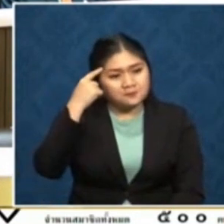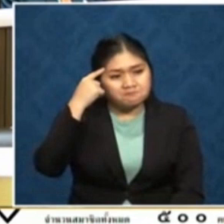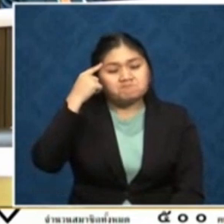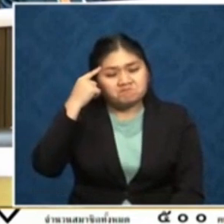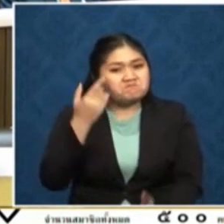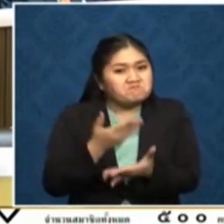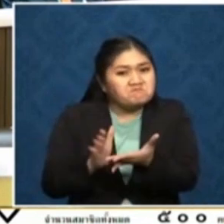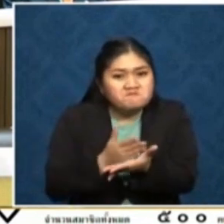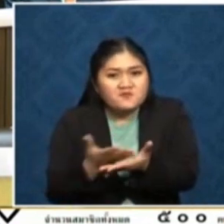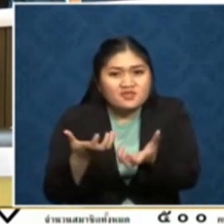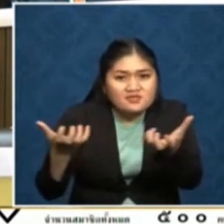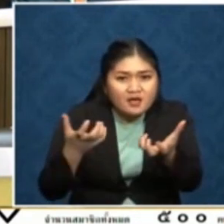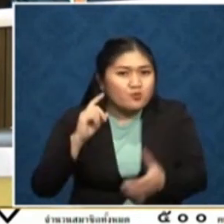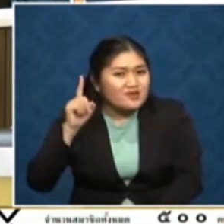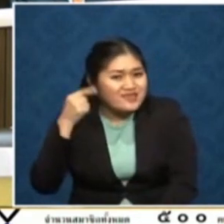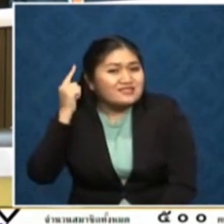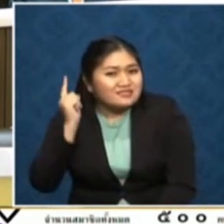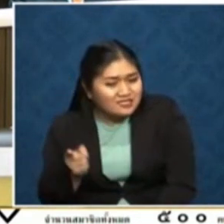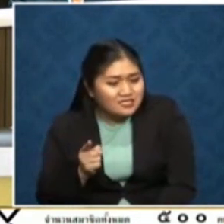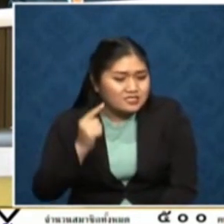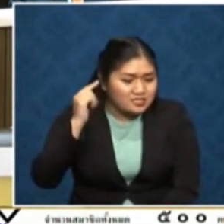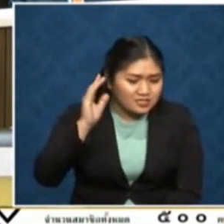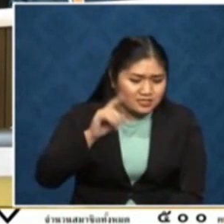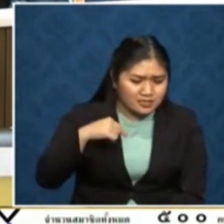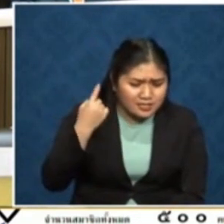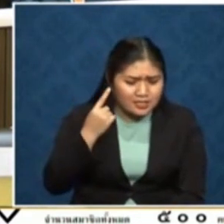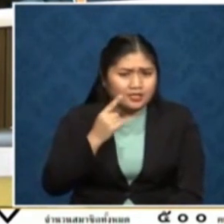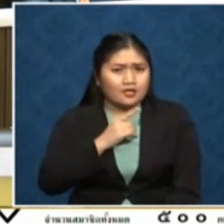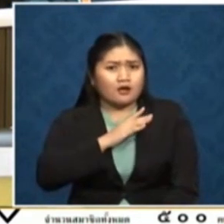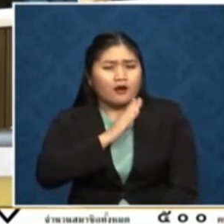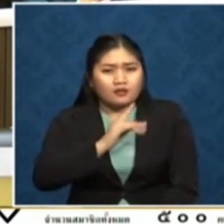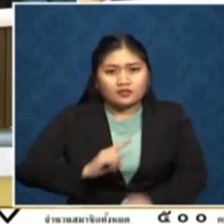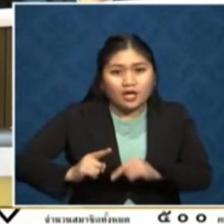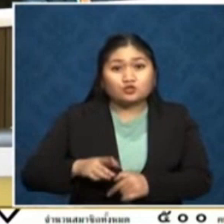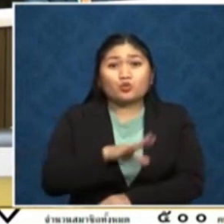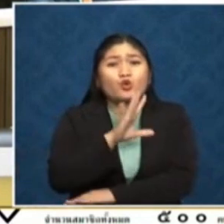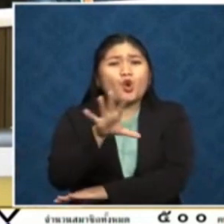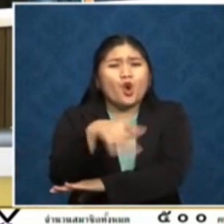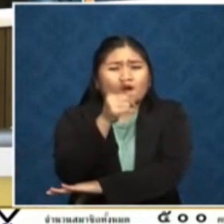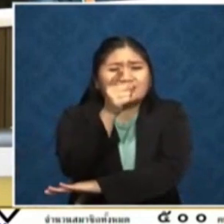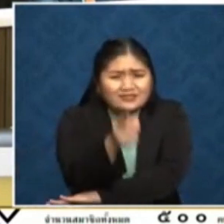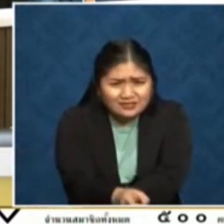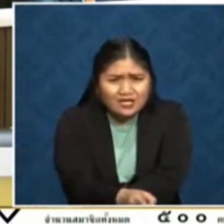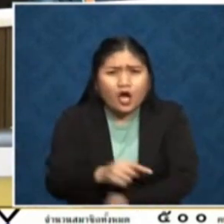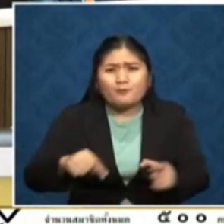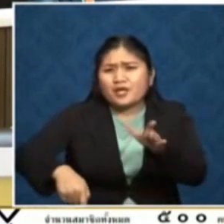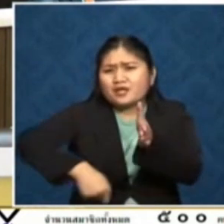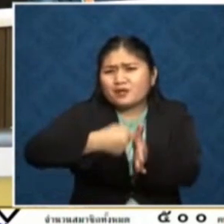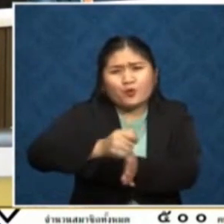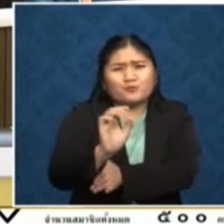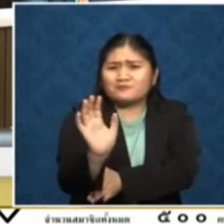ามเพศไม่ใช่หญิงแท้แต่ถ้าจะให้พูดตามมุมมองของผู้ที่อาจจะยังมีทัศนคติแบ่งแยกหญิงแท้หญิ